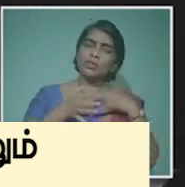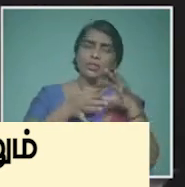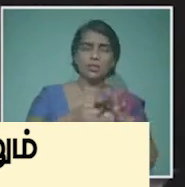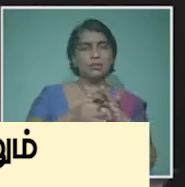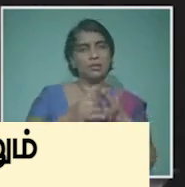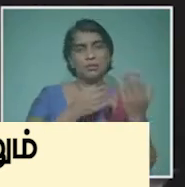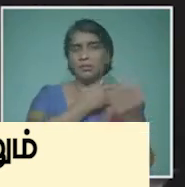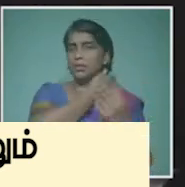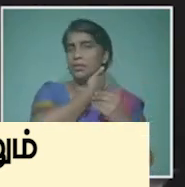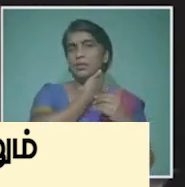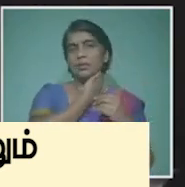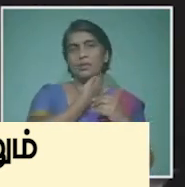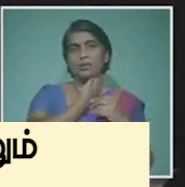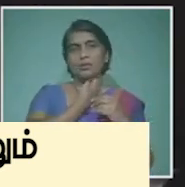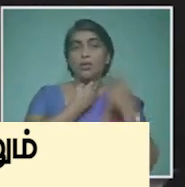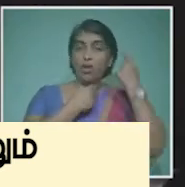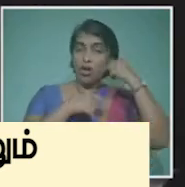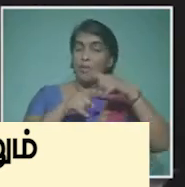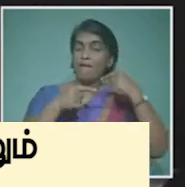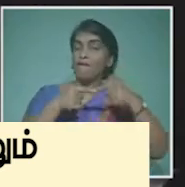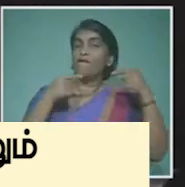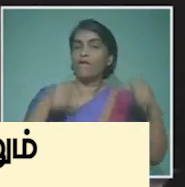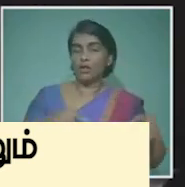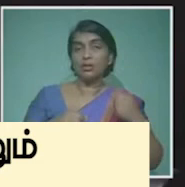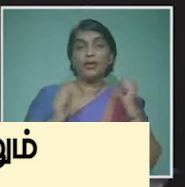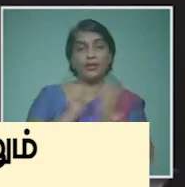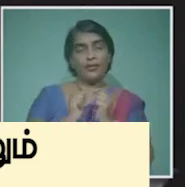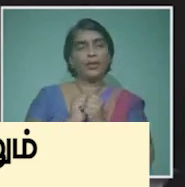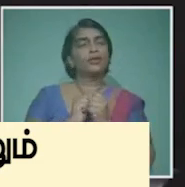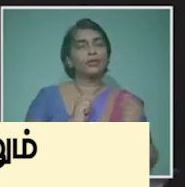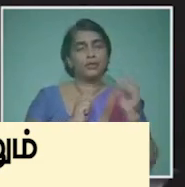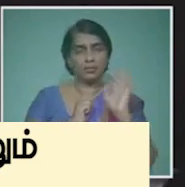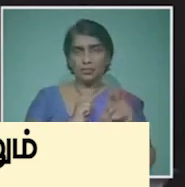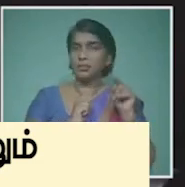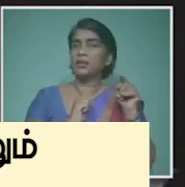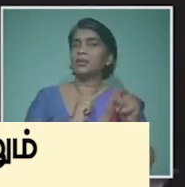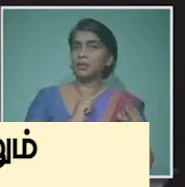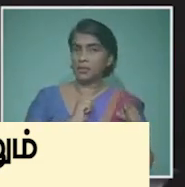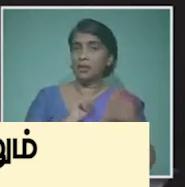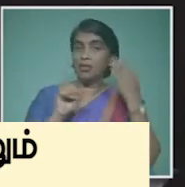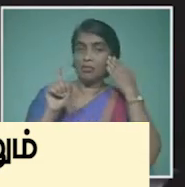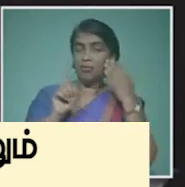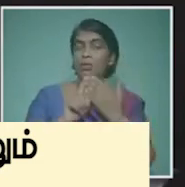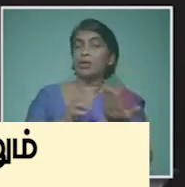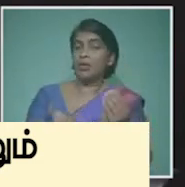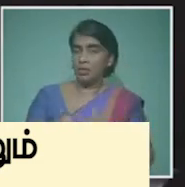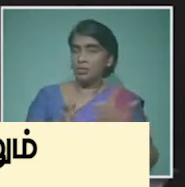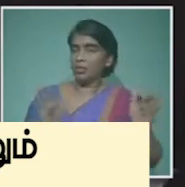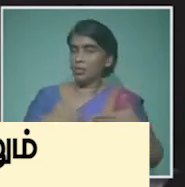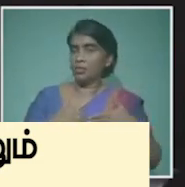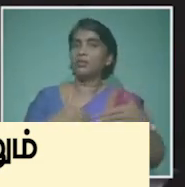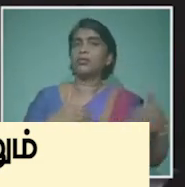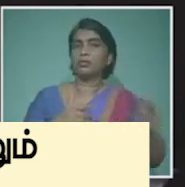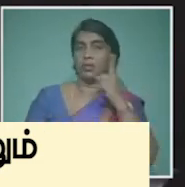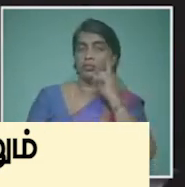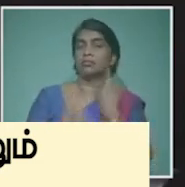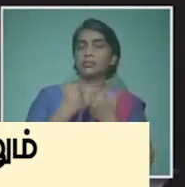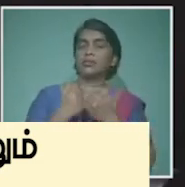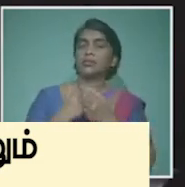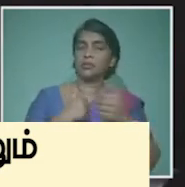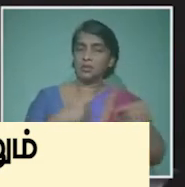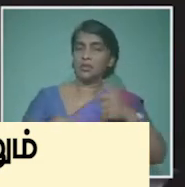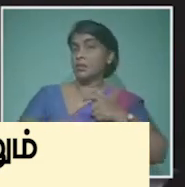වුණත් ඒ හැම කෙනෙකුටම විරුද්ධව ඒ රාජකාරී කටයුතු කරනවා. ඒ වගේම මේක මේ පිළිබඳව තවදුරටත් පරීක්ෂණ කටයුතු